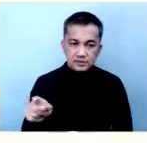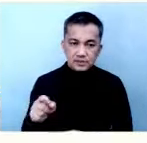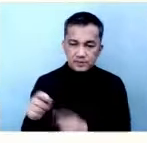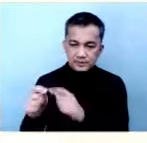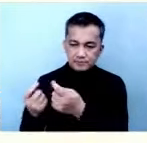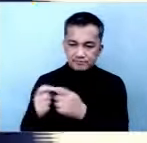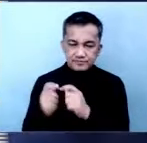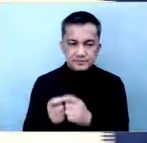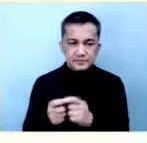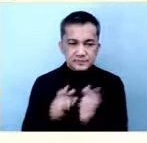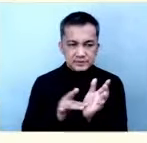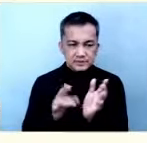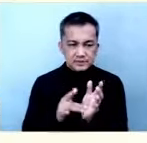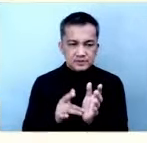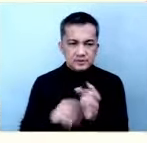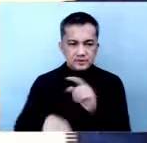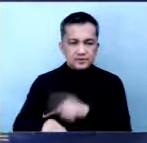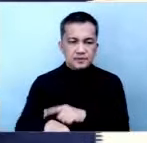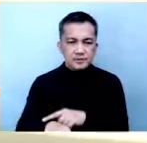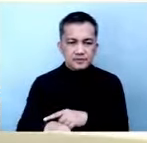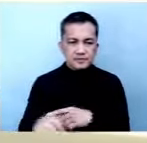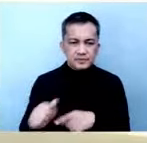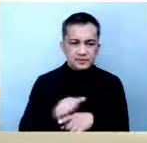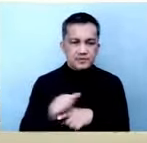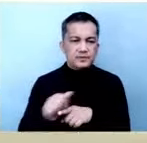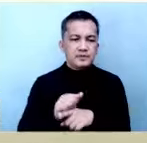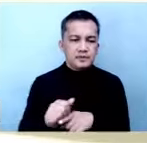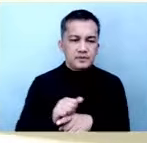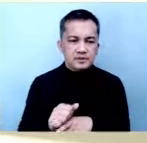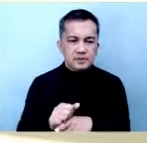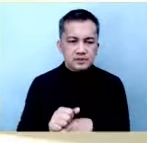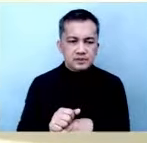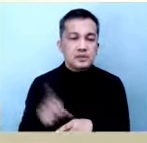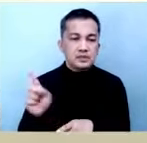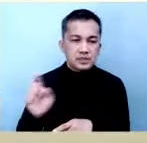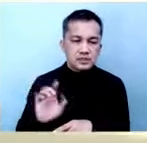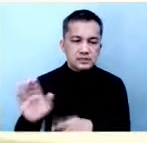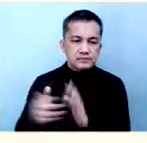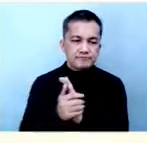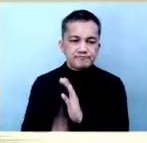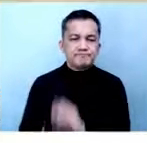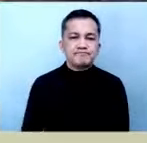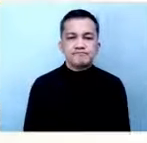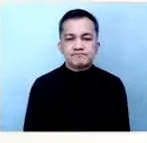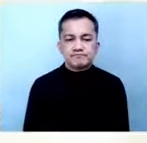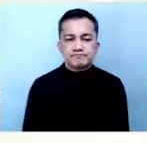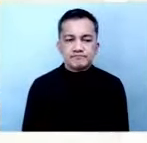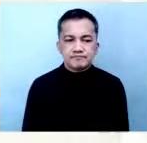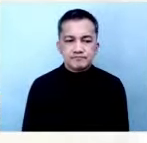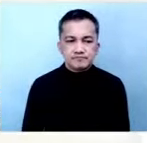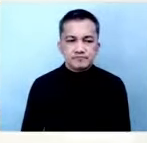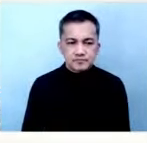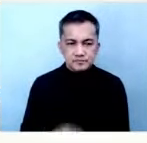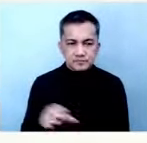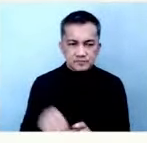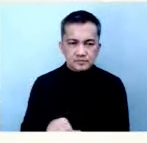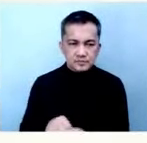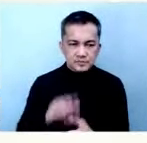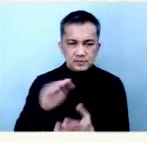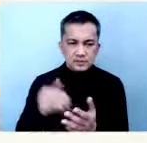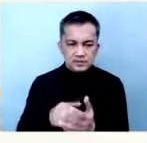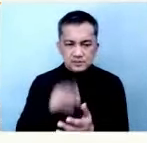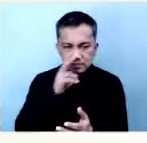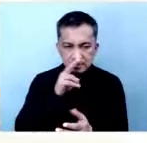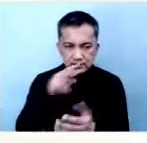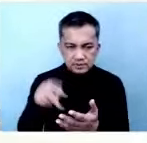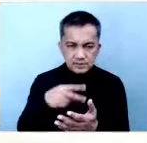sinasamantala ang natitira pang oras para mag-ensayo at hasain ang kanilang skills. Kabilang na dyan ang Central Visayas Dance